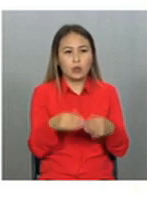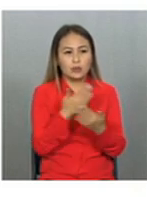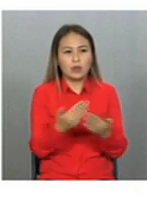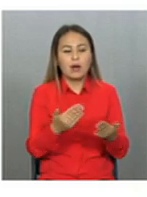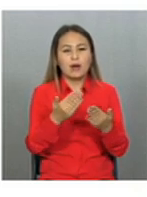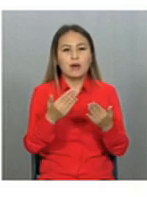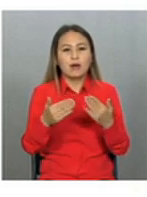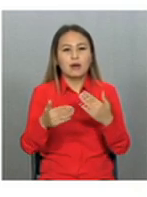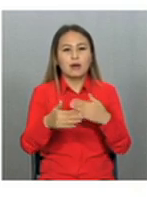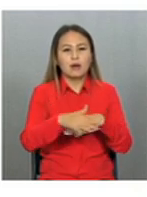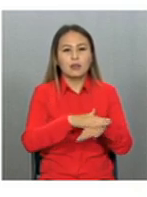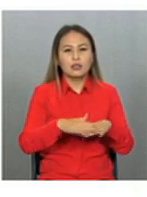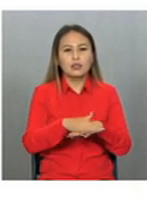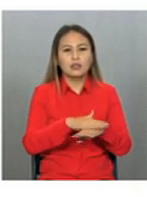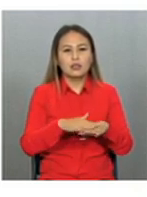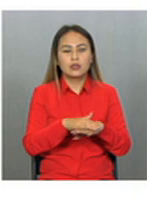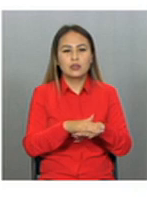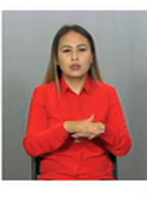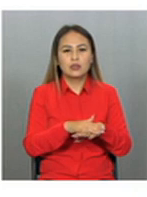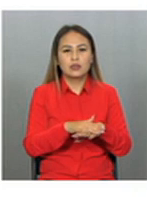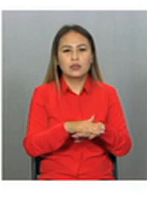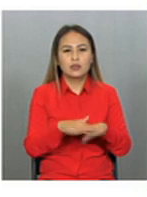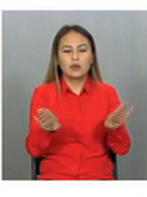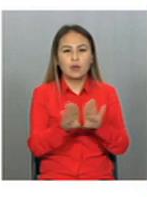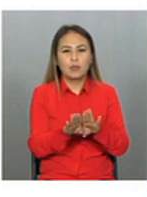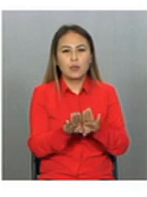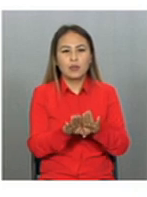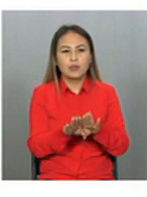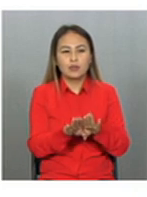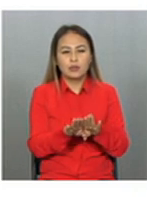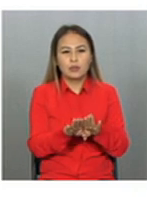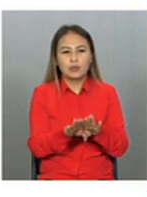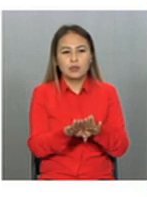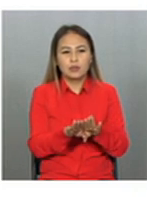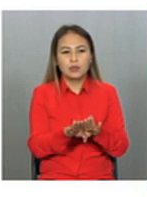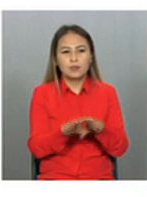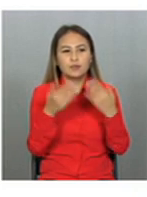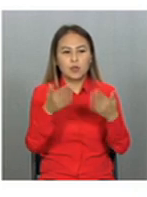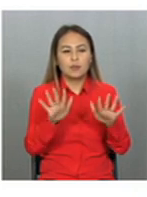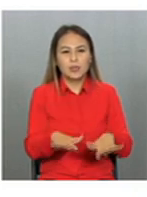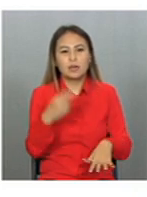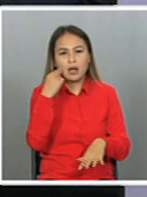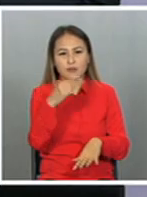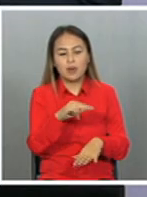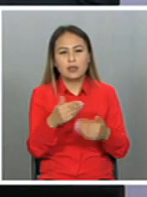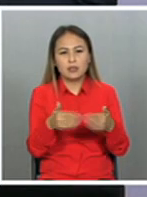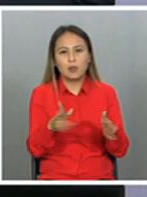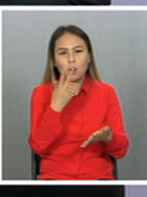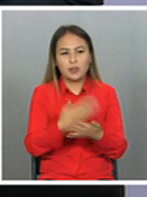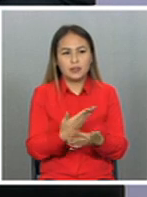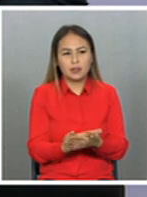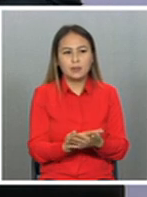қанша бөлігі сауатты екендігін мен жаңағы сол негізде сапасы ашылып